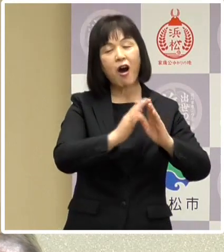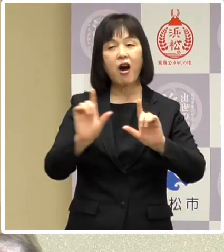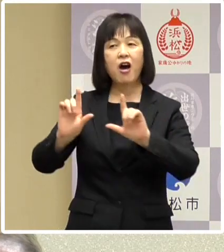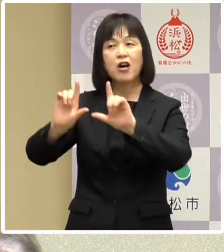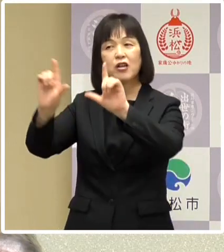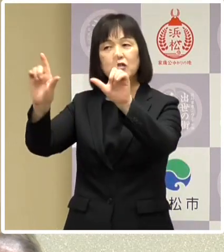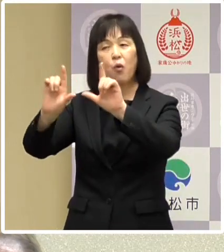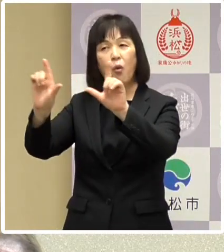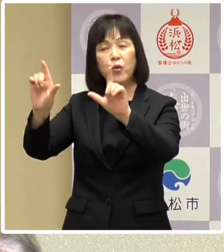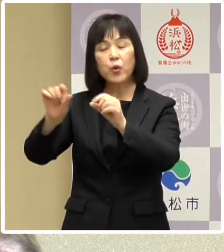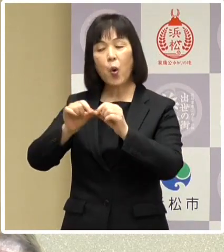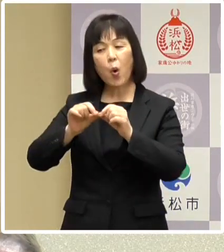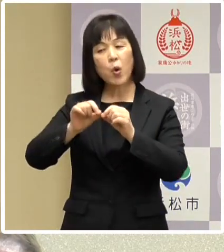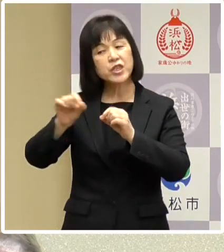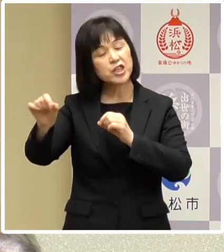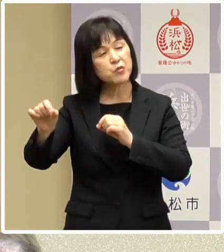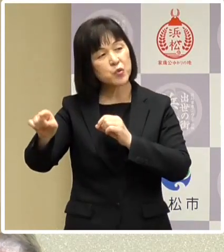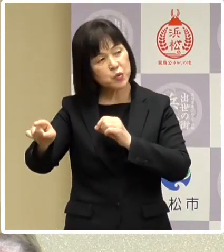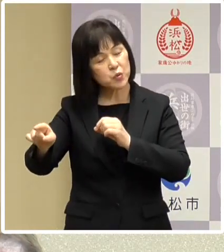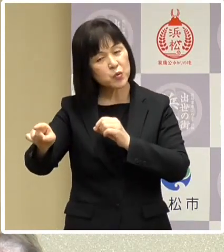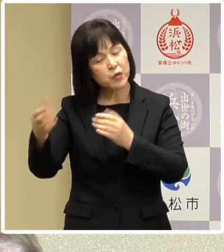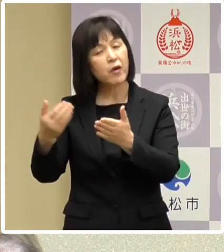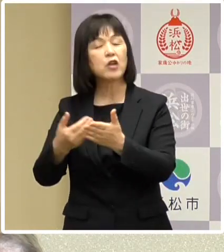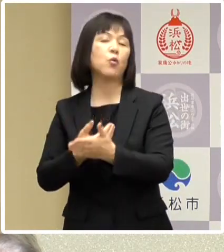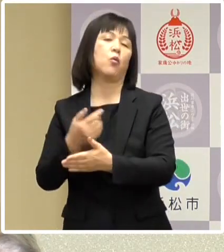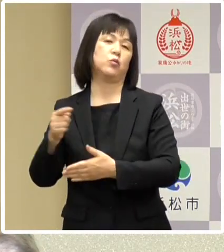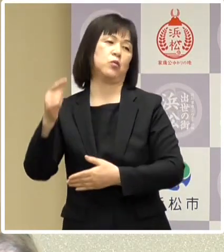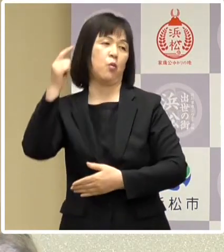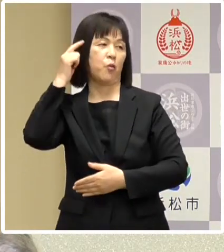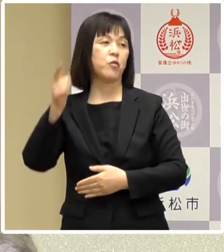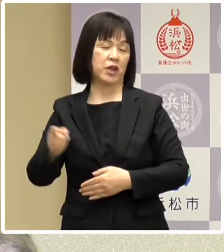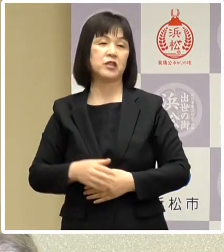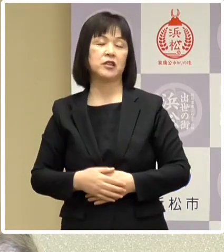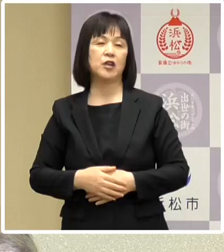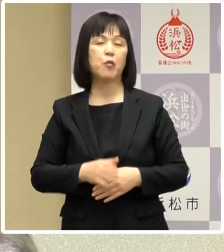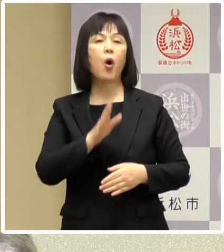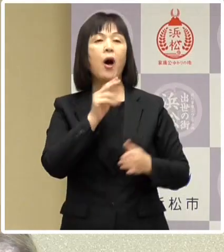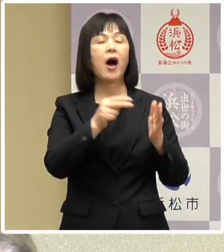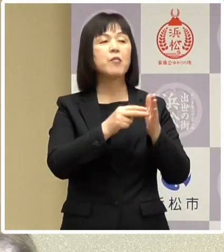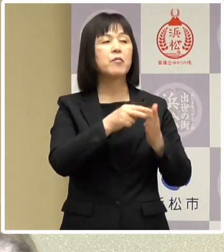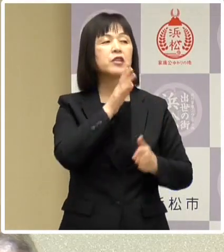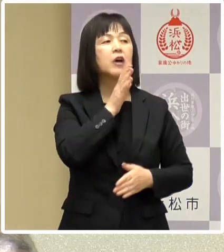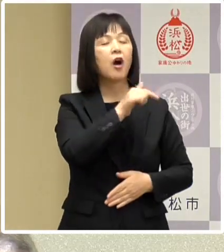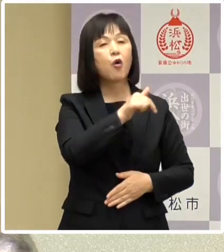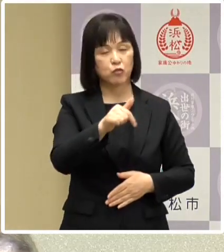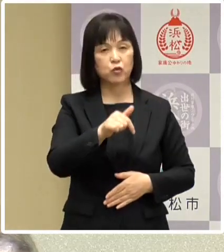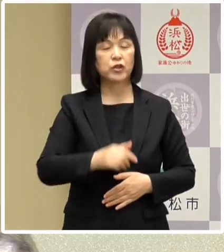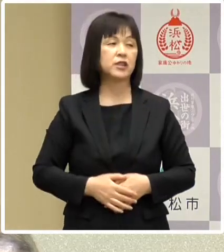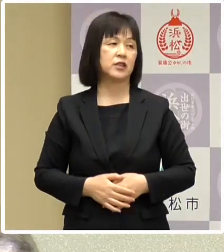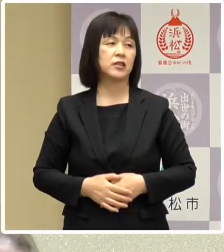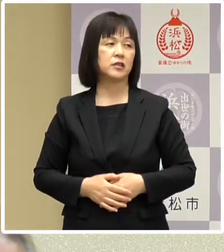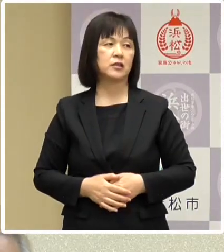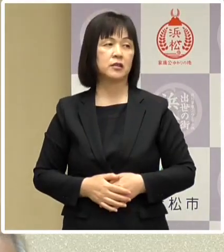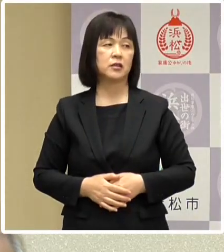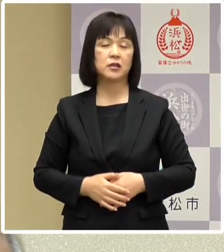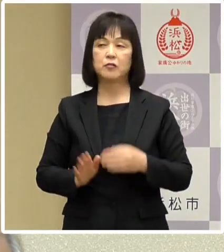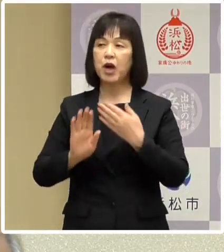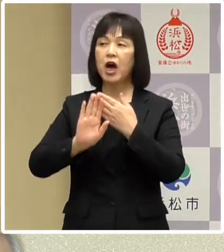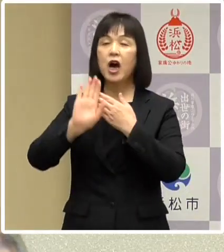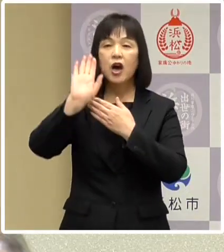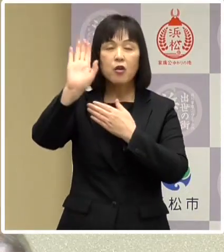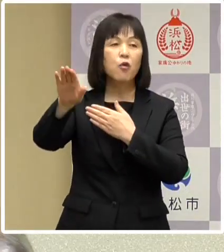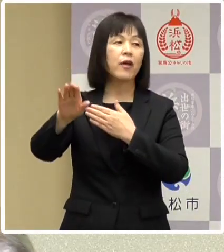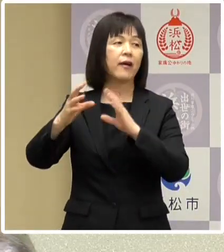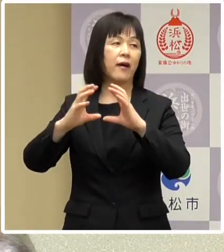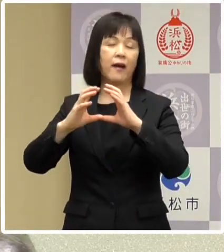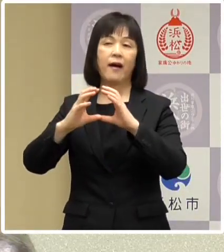はおそらく東京支部みたいな形で残るんじゃないかなと思っております。はい、ちょっと理事会の、 はい、日頃の理事会で、 理